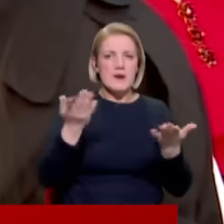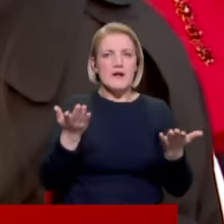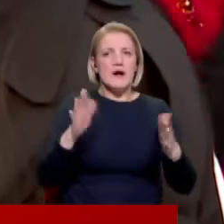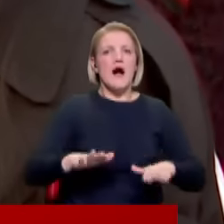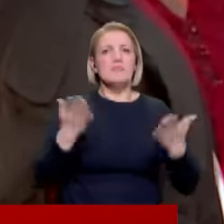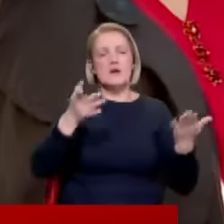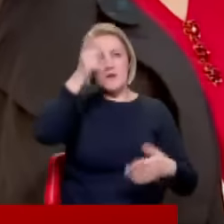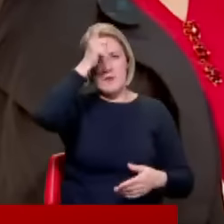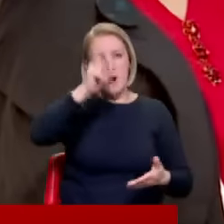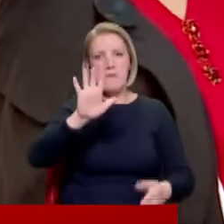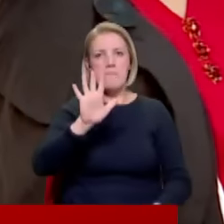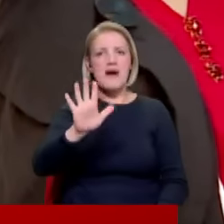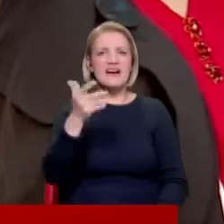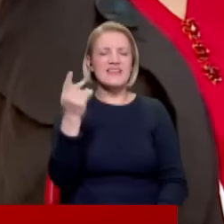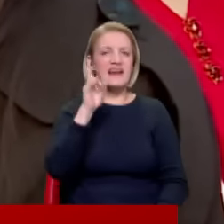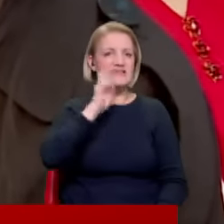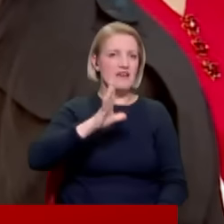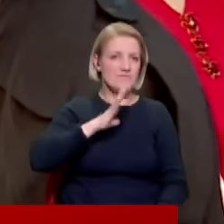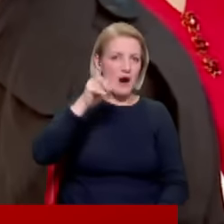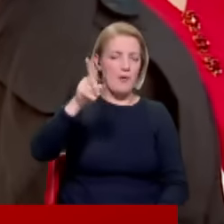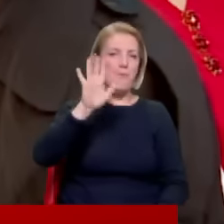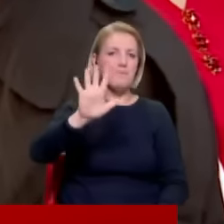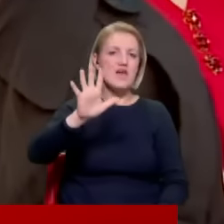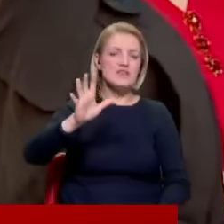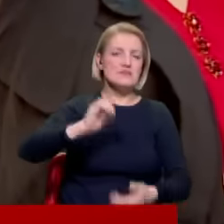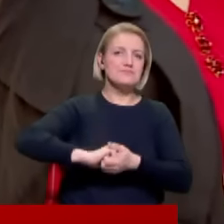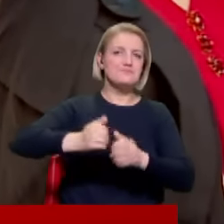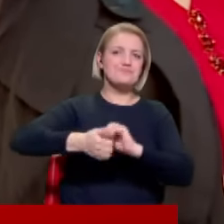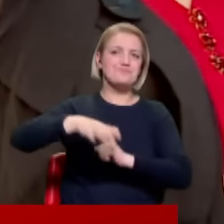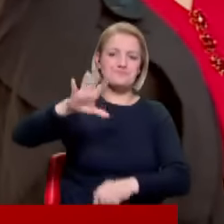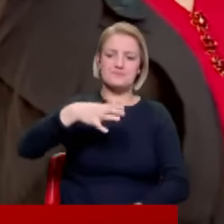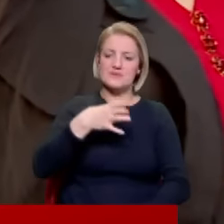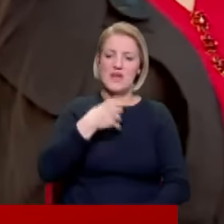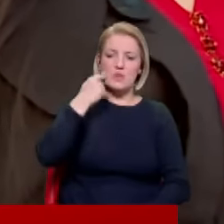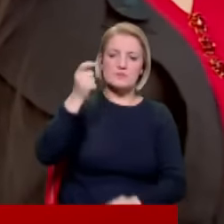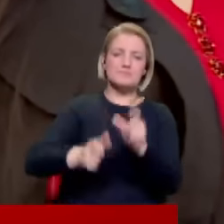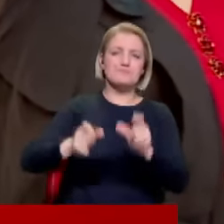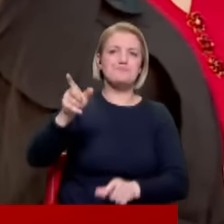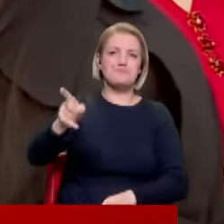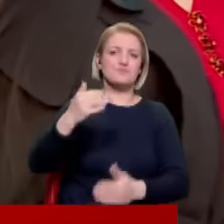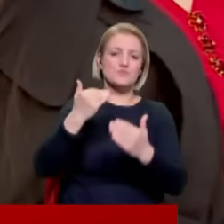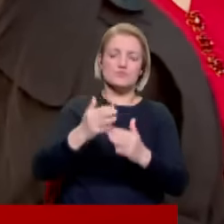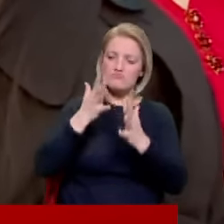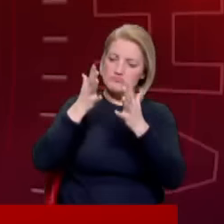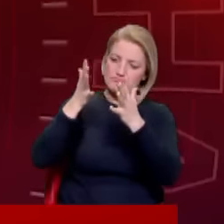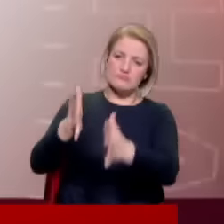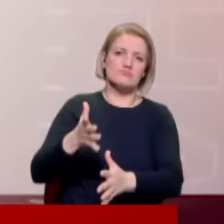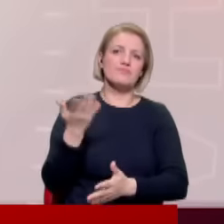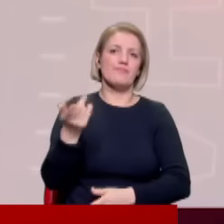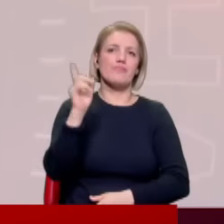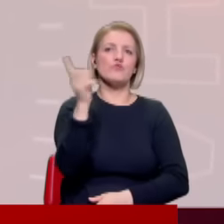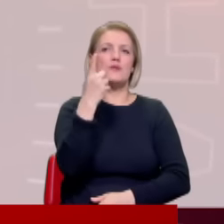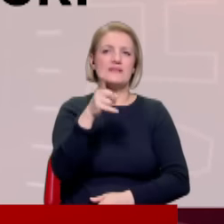de kalmadı ülkemizin. 5 tane zengin var. O 5 tane zengini kendi kişilerini doyurmak için çalışıyorlar.